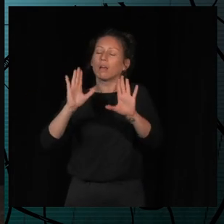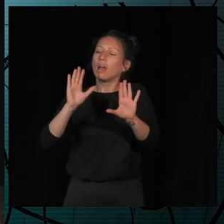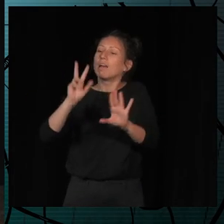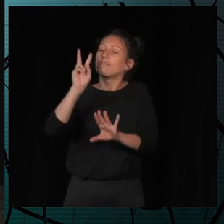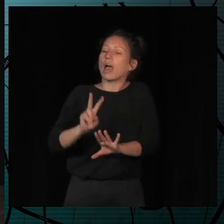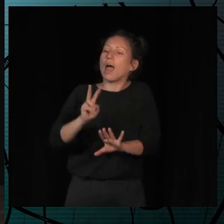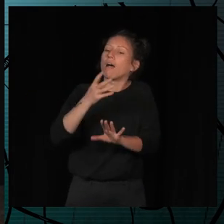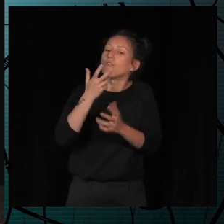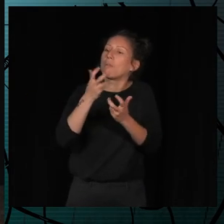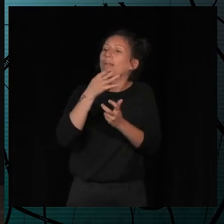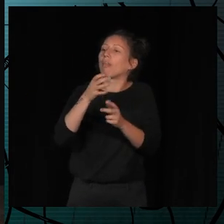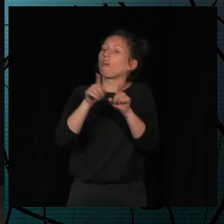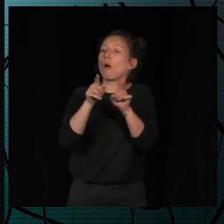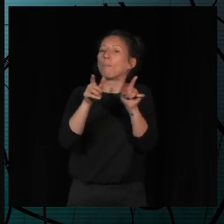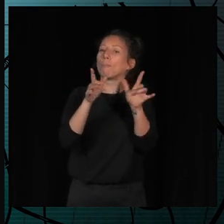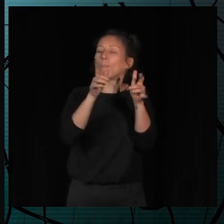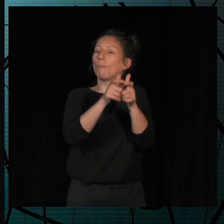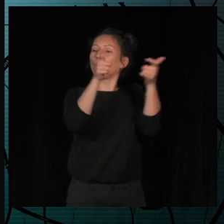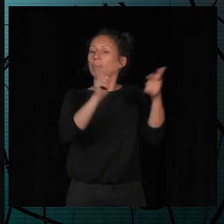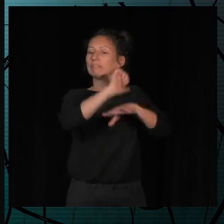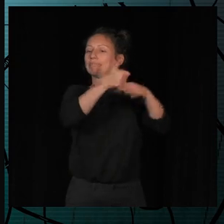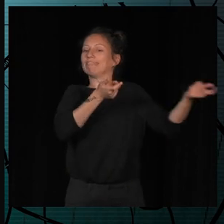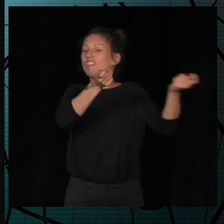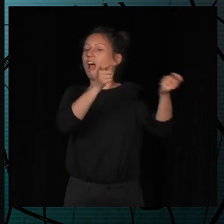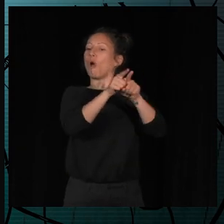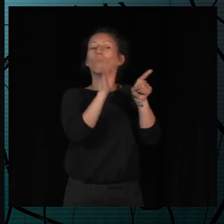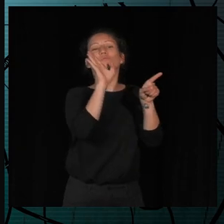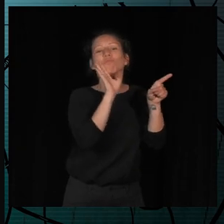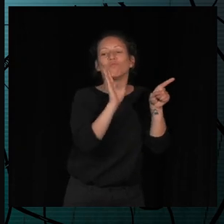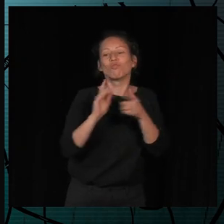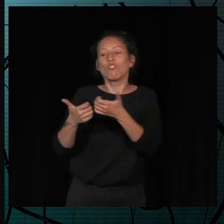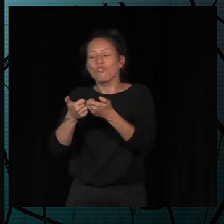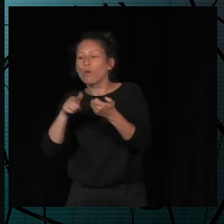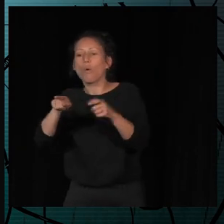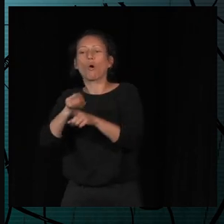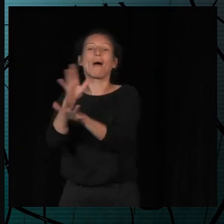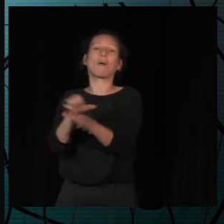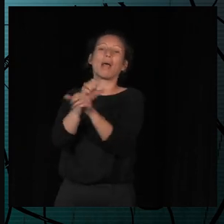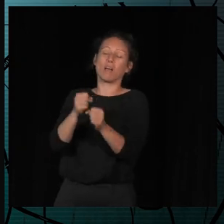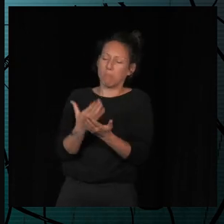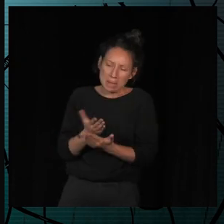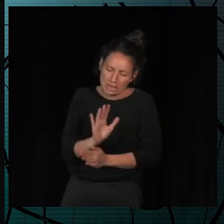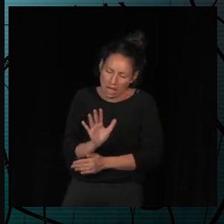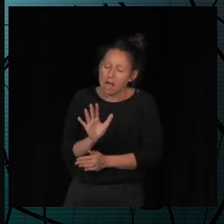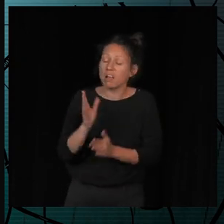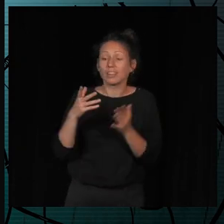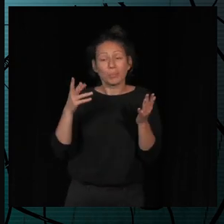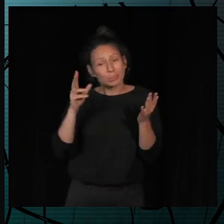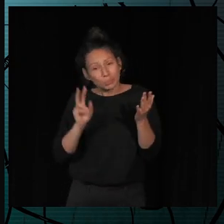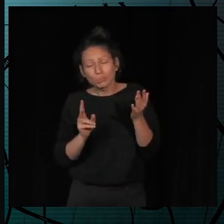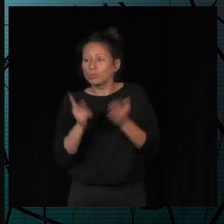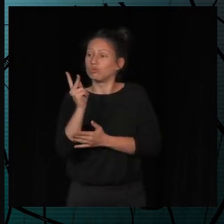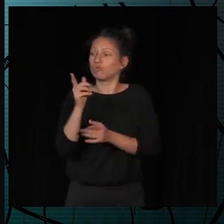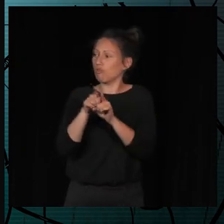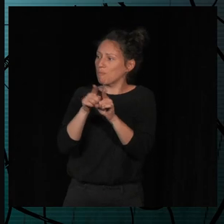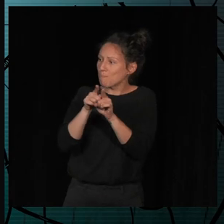vidéo est formidable hein je voulais juste dire que c'est les mêmes mécanismes que des choses qu'on connaît très bien sur lesquels on c'était pas forcément